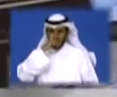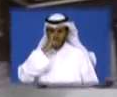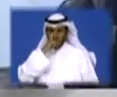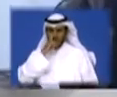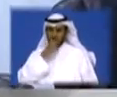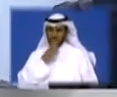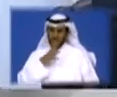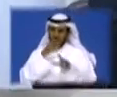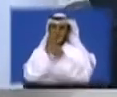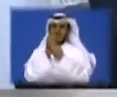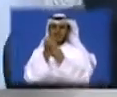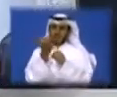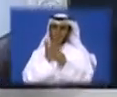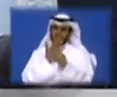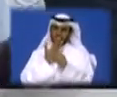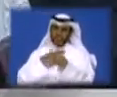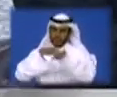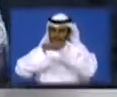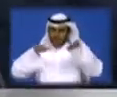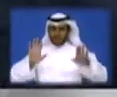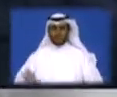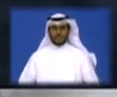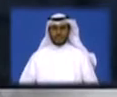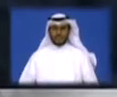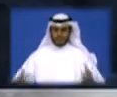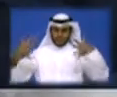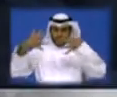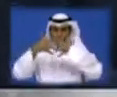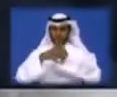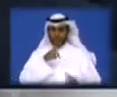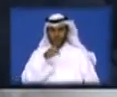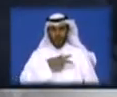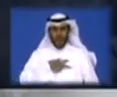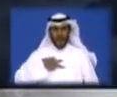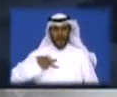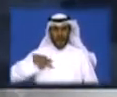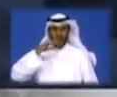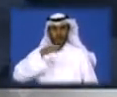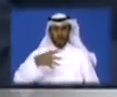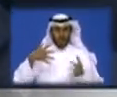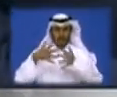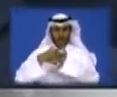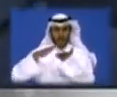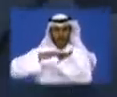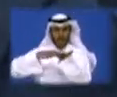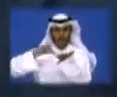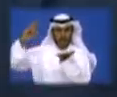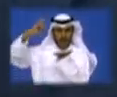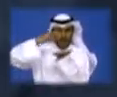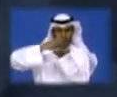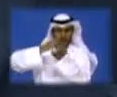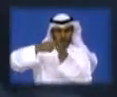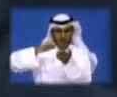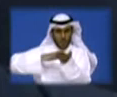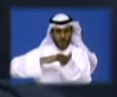السياسية والأمنية والاجتماعية والثقافية. وقال الغانم إن زيارة الجعفري للكويت مهمة لأنها